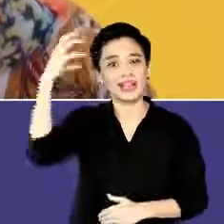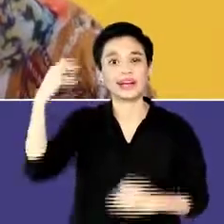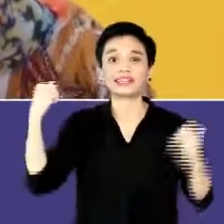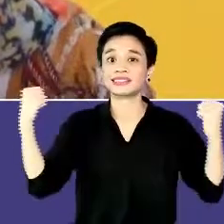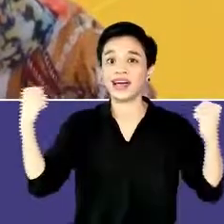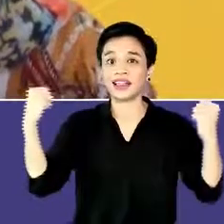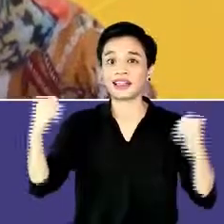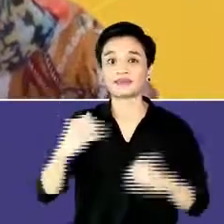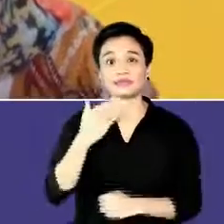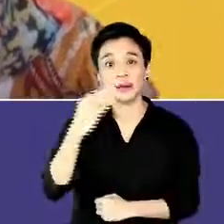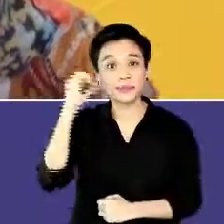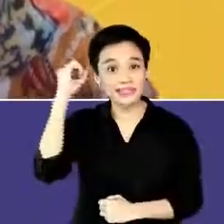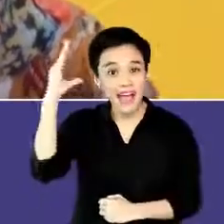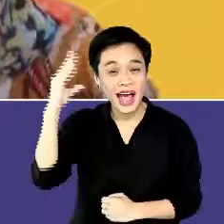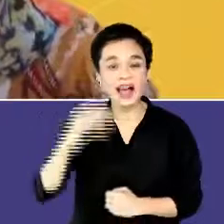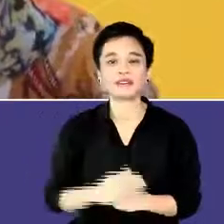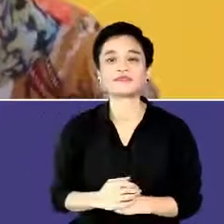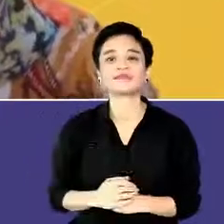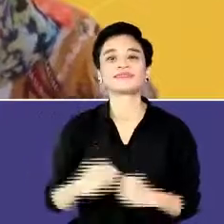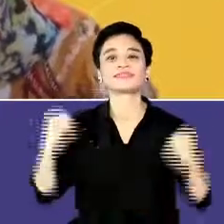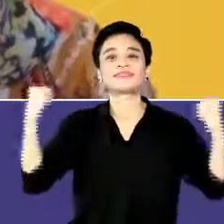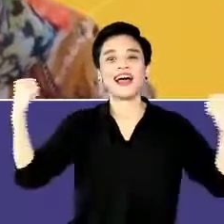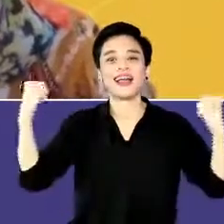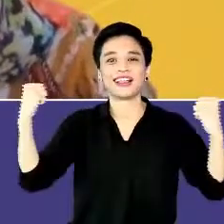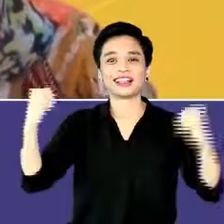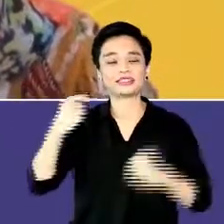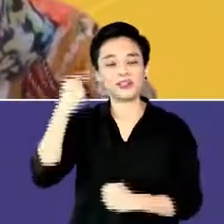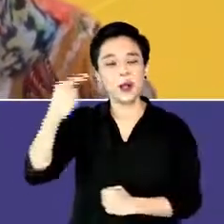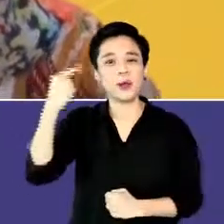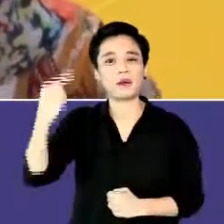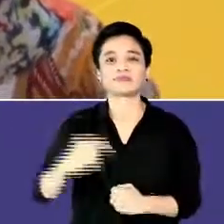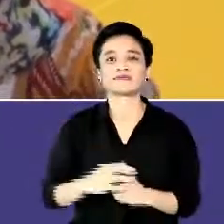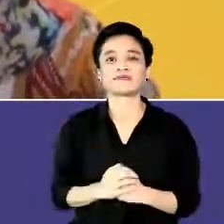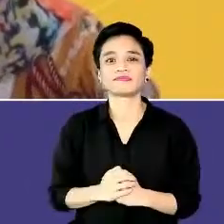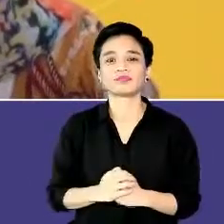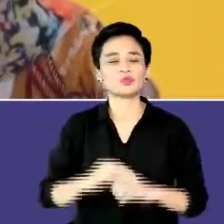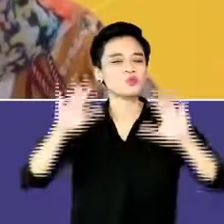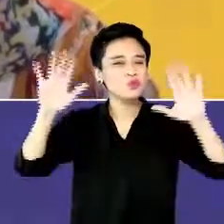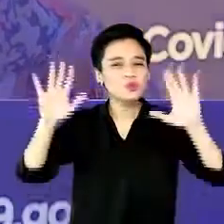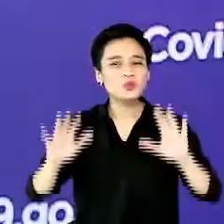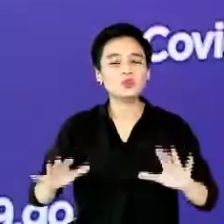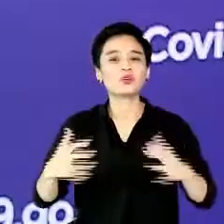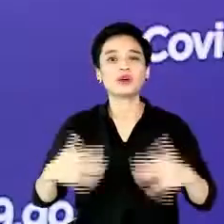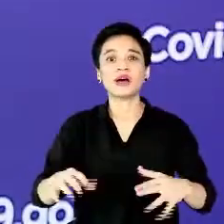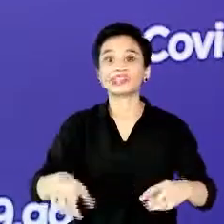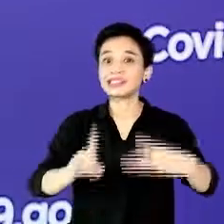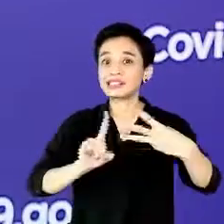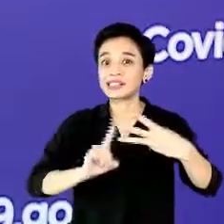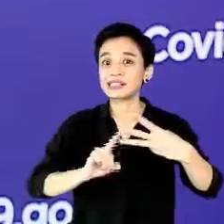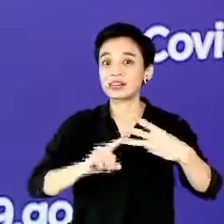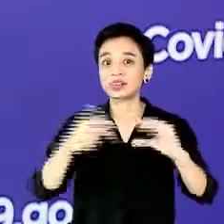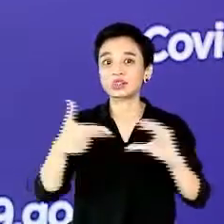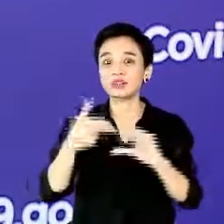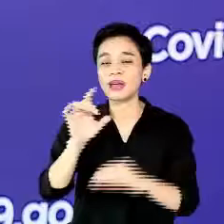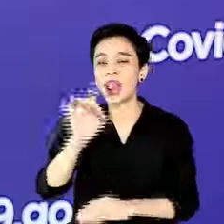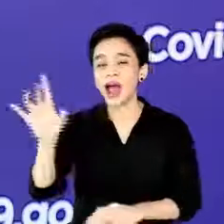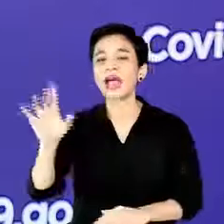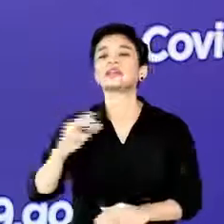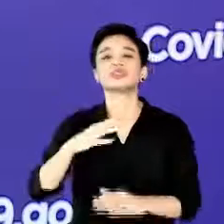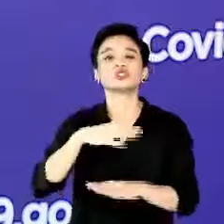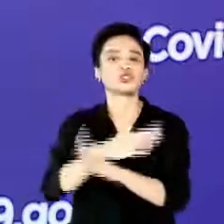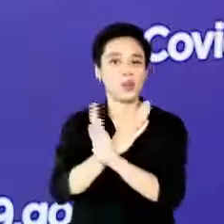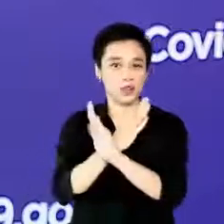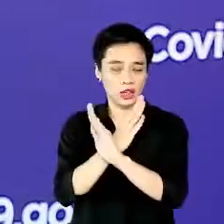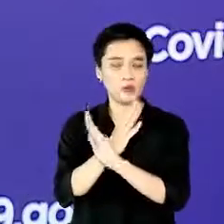sehat ya Semangat sehat selalu oke luar biasa dan siang hari ini juga bergabung melalui video conference dari Jawa